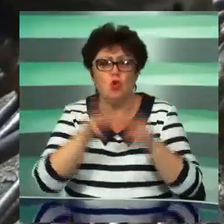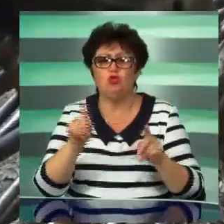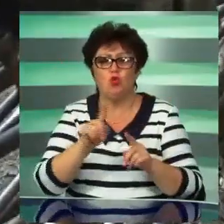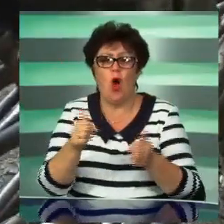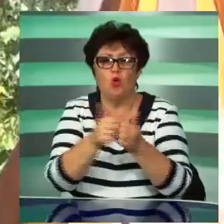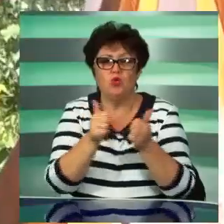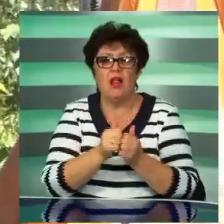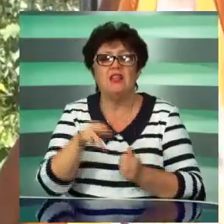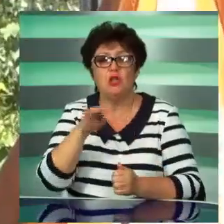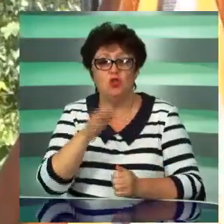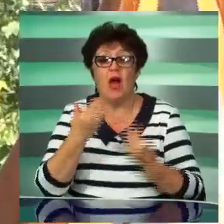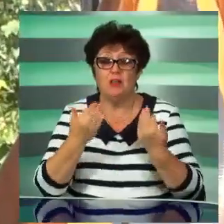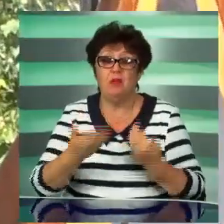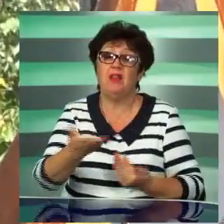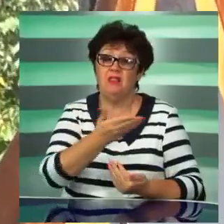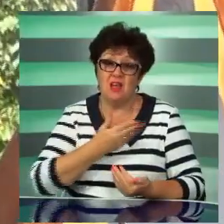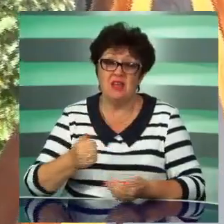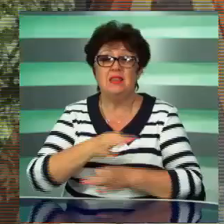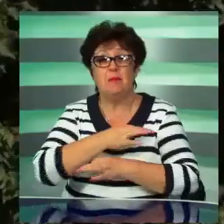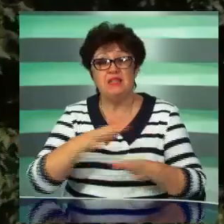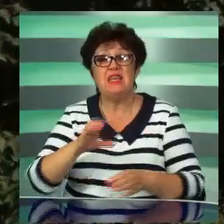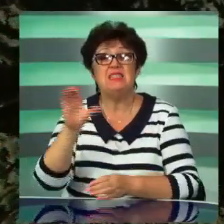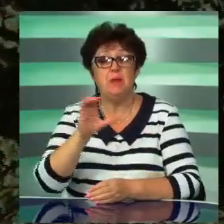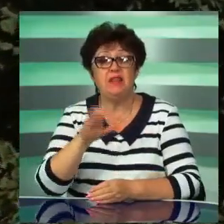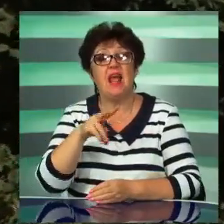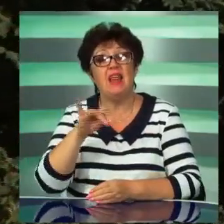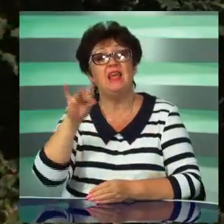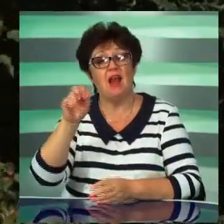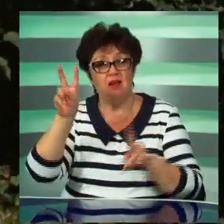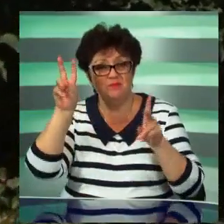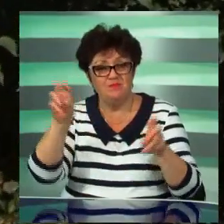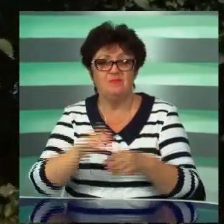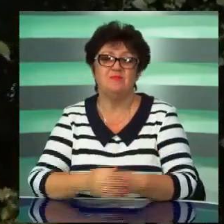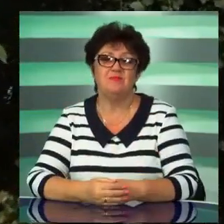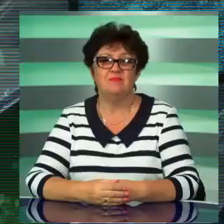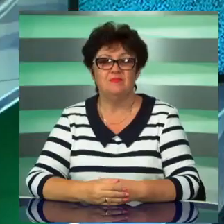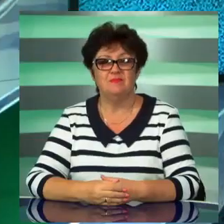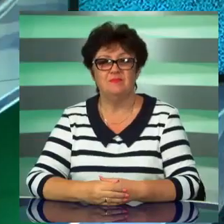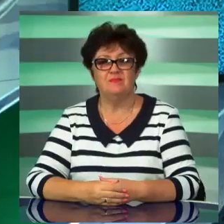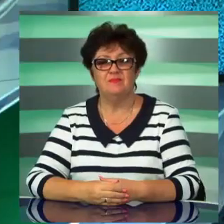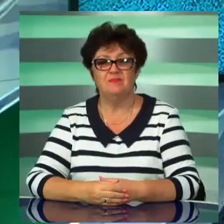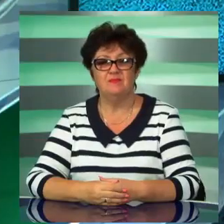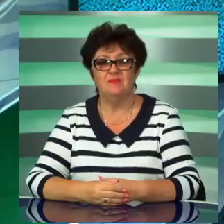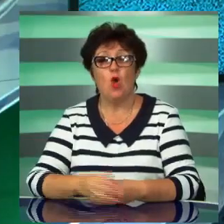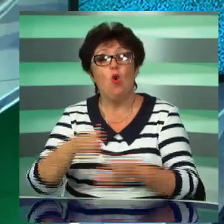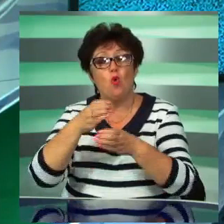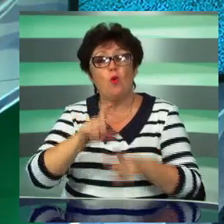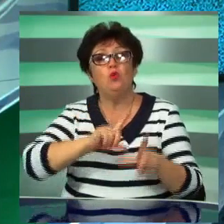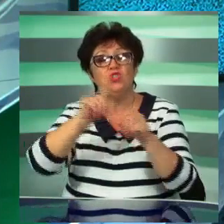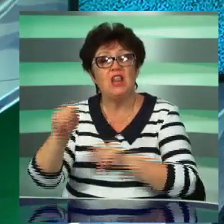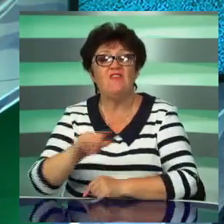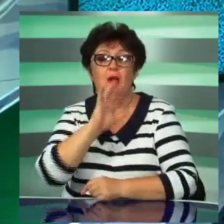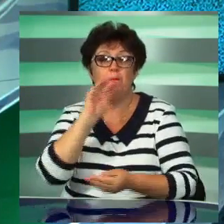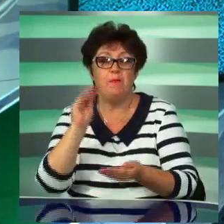Толстого. А теперь и нас на празднике «Серебряная лира». Андрей Мамошин, Анатолий Чекрыгин. События «Красный рог». Кубок уезжает